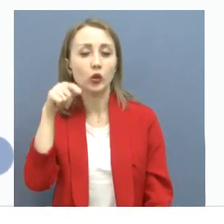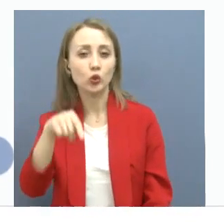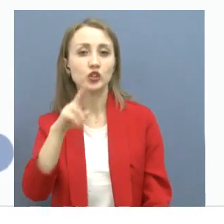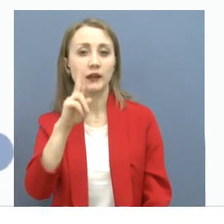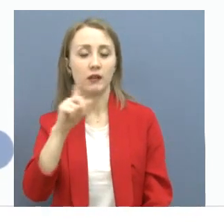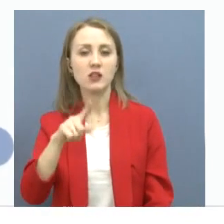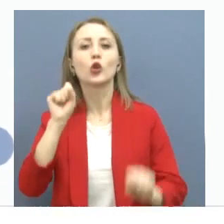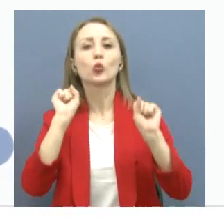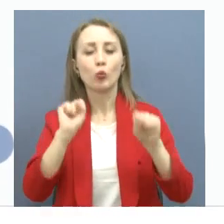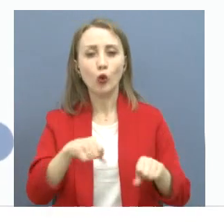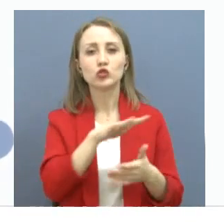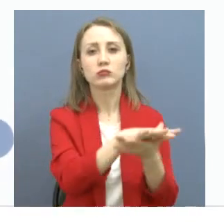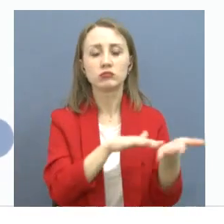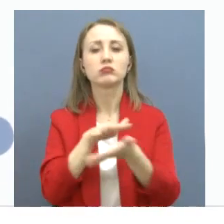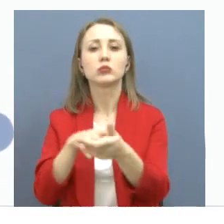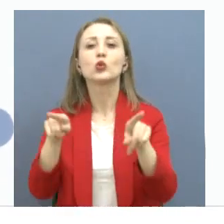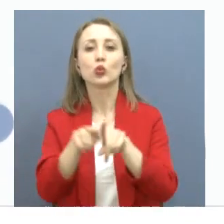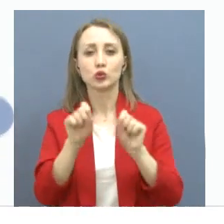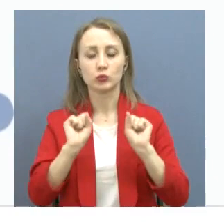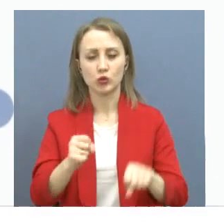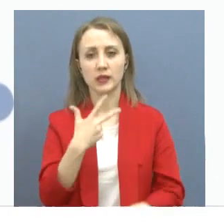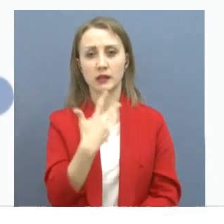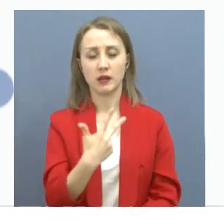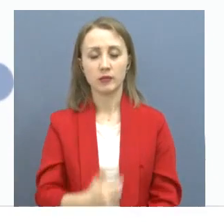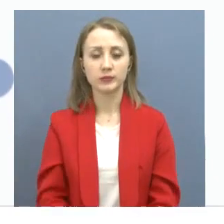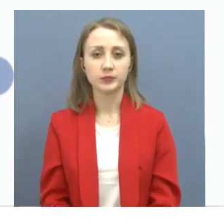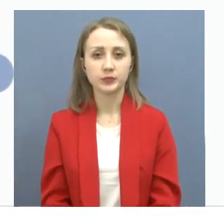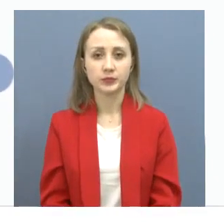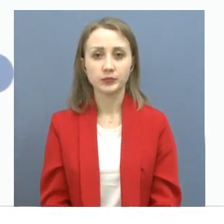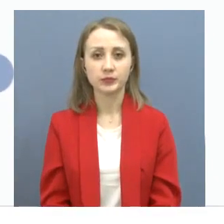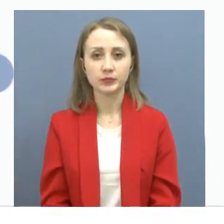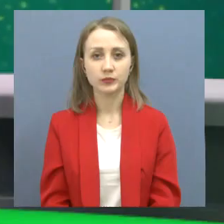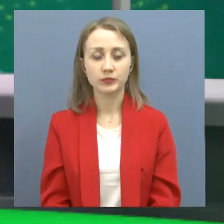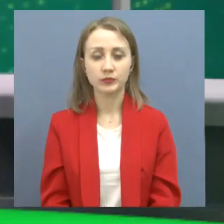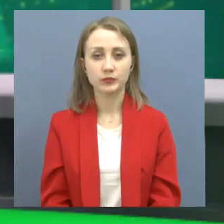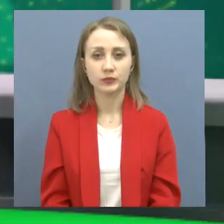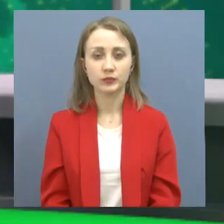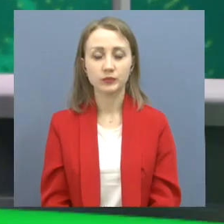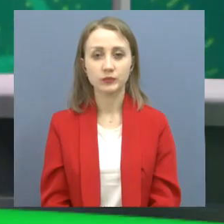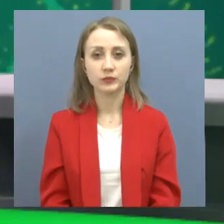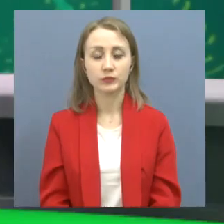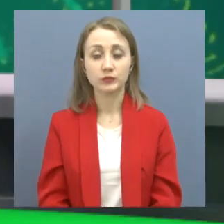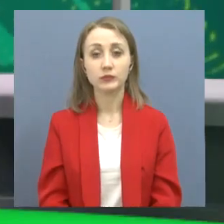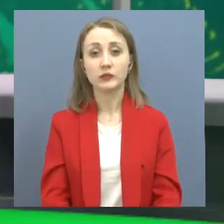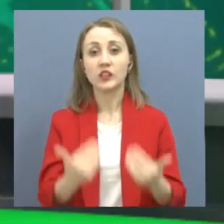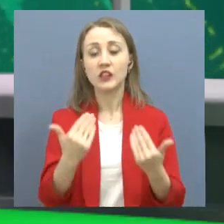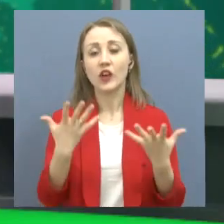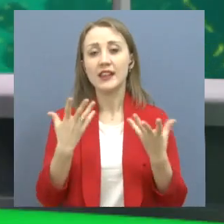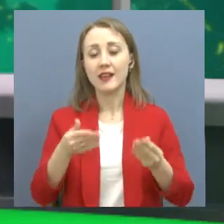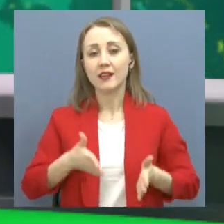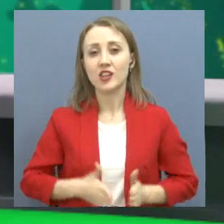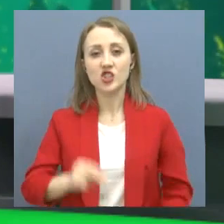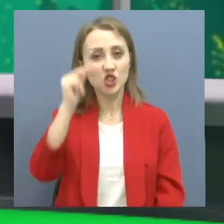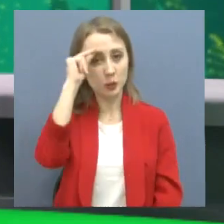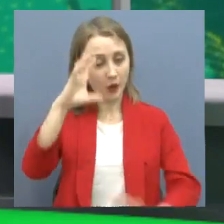42500.yenbek.kz. Нурсултан Ибраев, Ермек Махметов, Алмаз Адвокасов, Кокше, Ахпарат. Сегодня день рождения